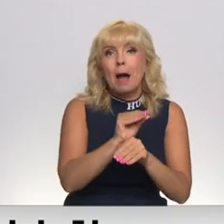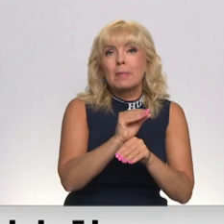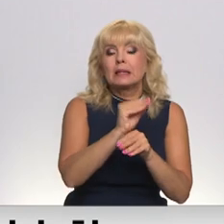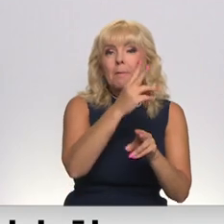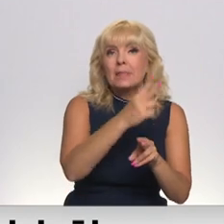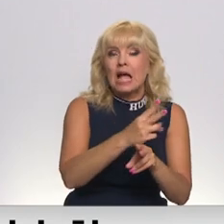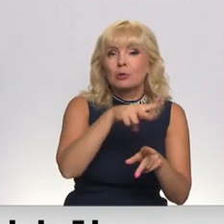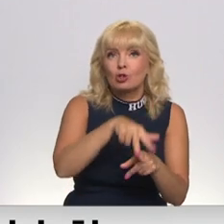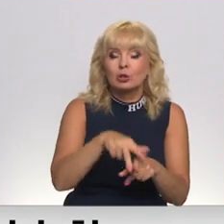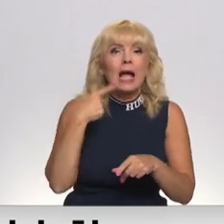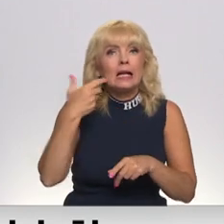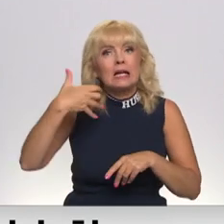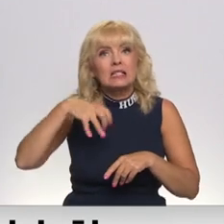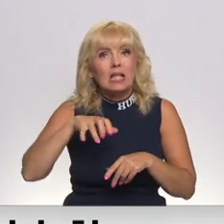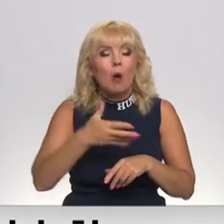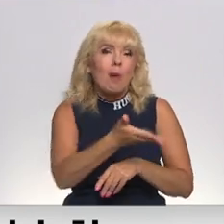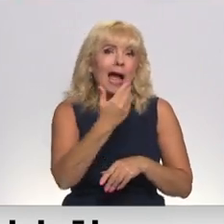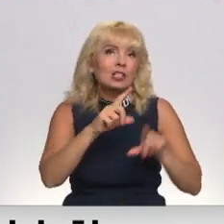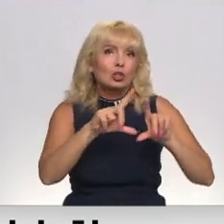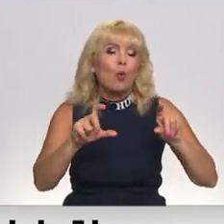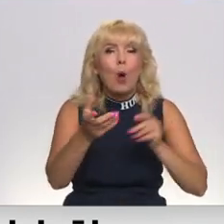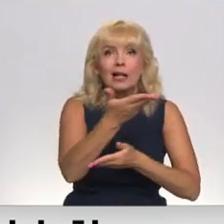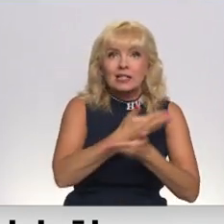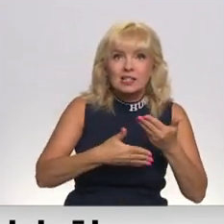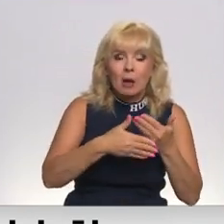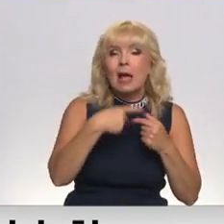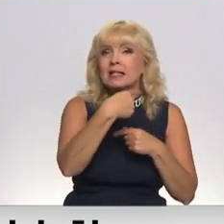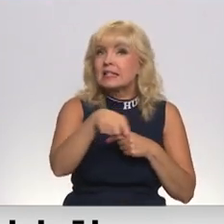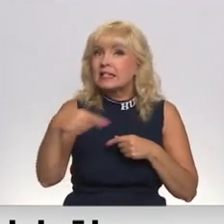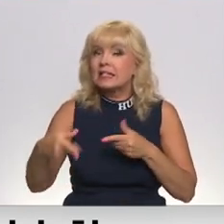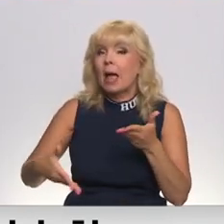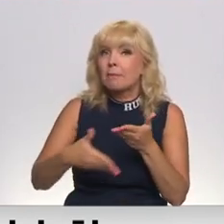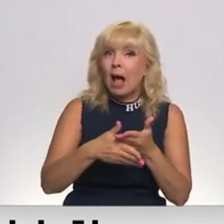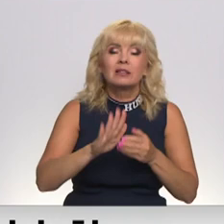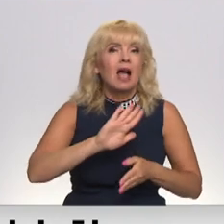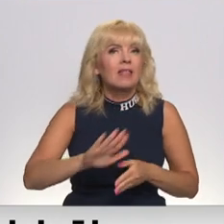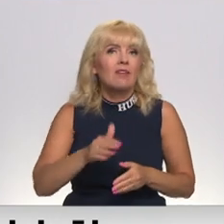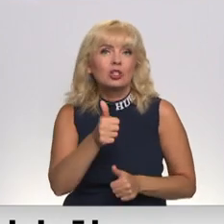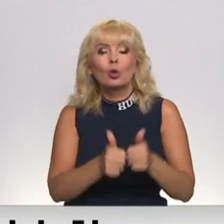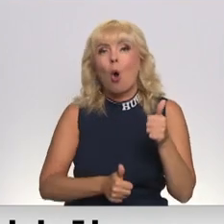slodzi. Rīgas doma aicina skolas sadarboties un cita citai palīdzēt, nevis konkurēt.